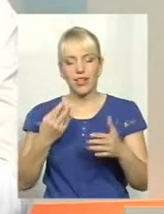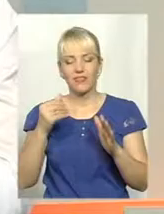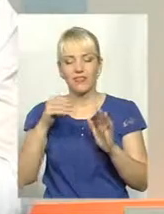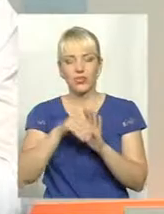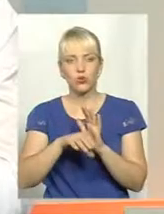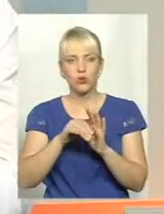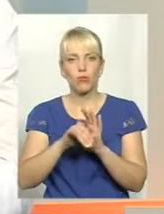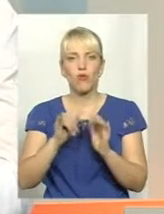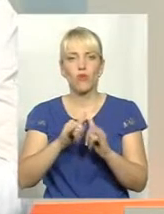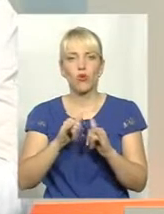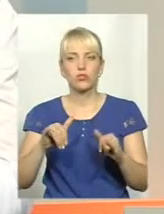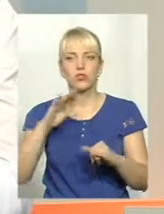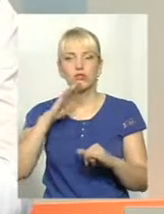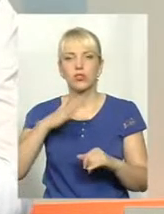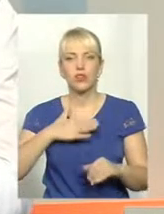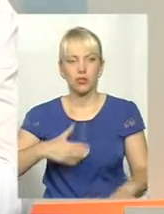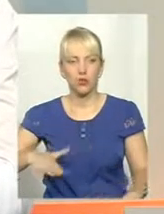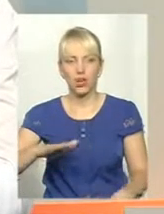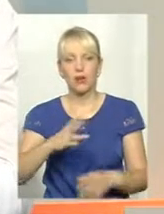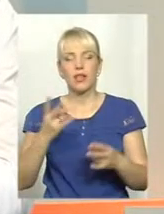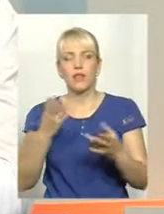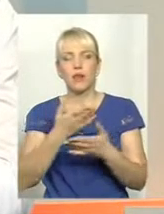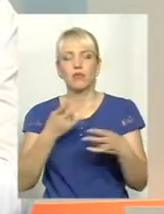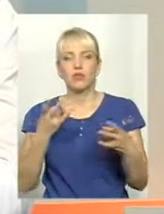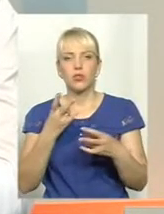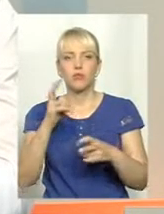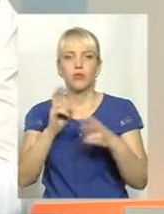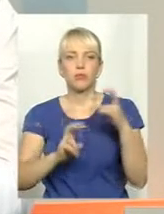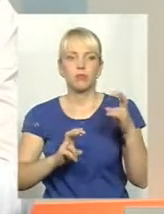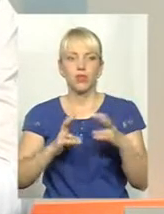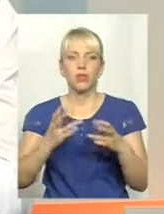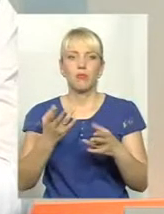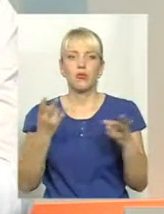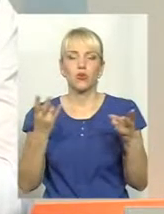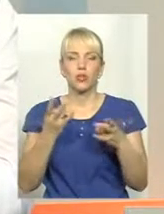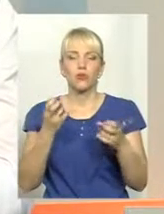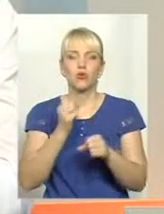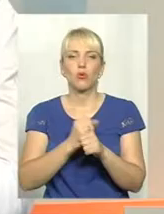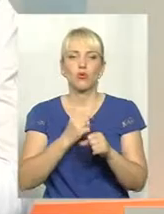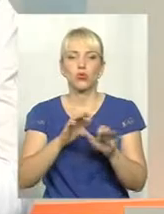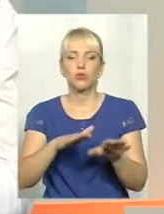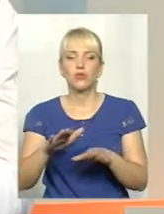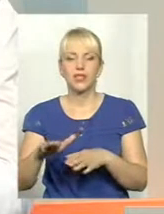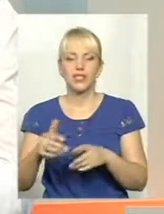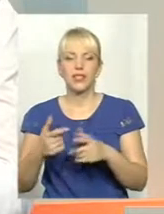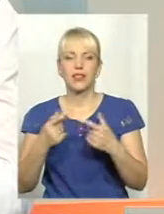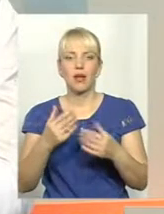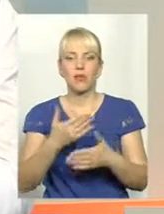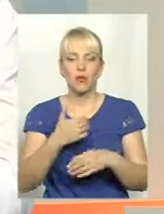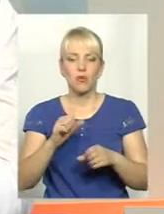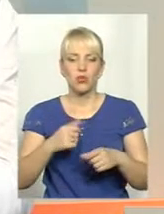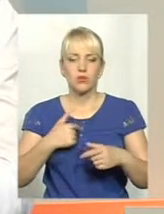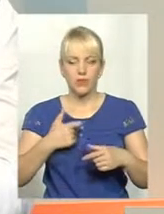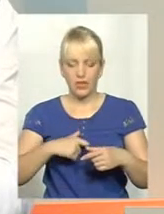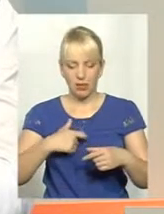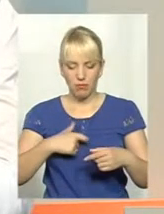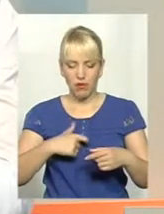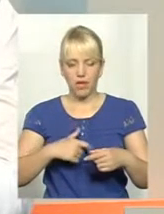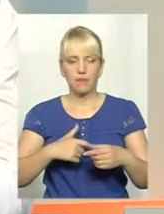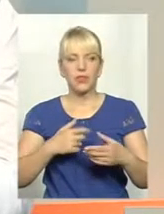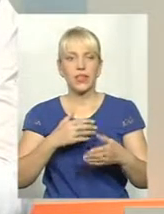обласної державної адміністрації, підтримали її і зараз активно впроваджують в життя. І закликаю всіх хмельничан, тому що